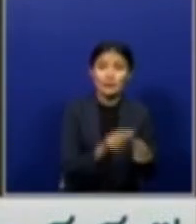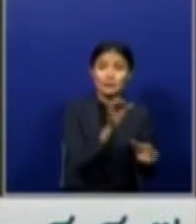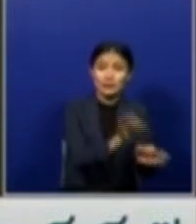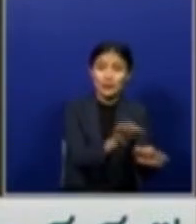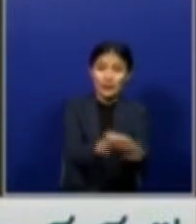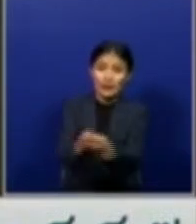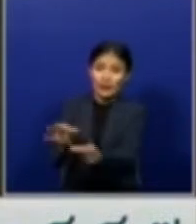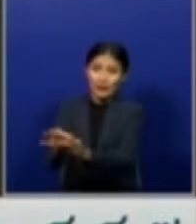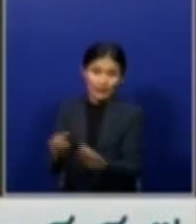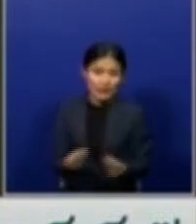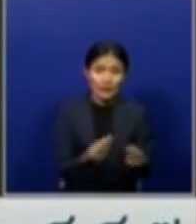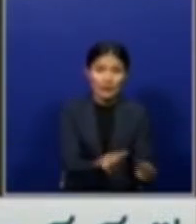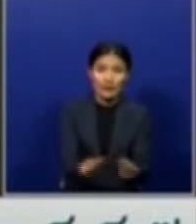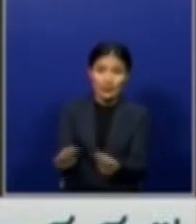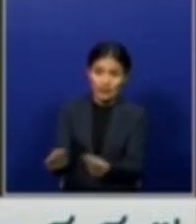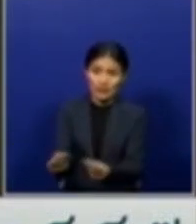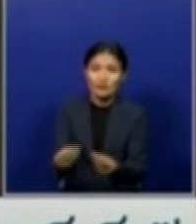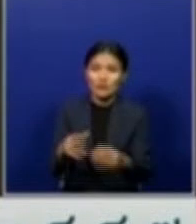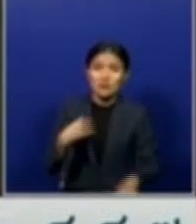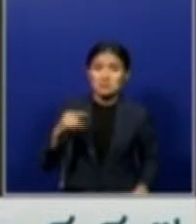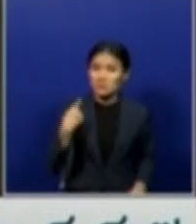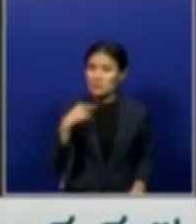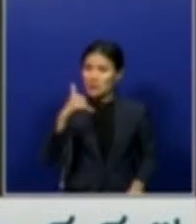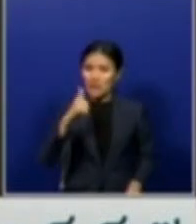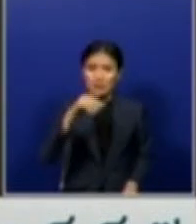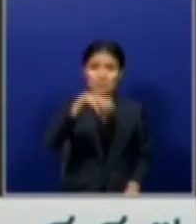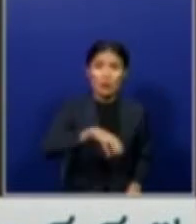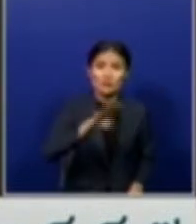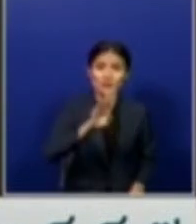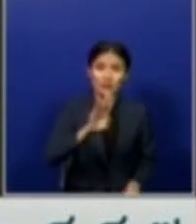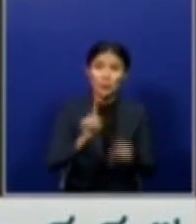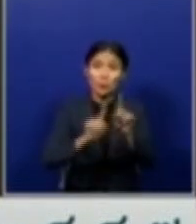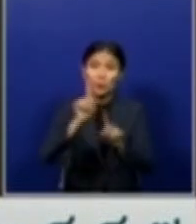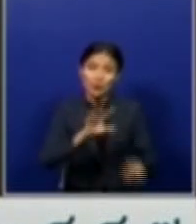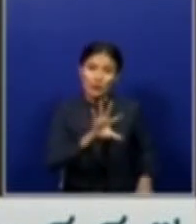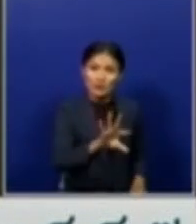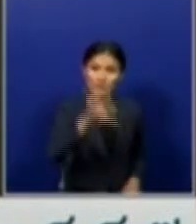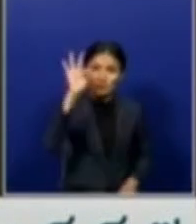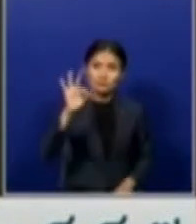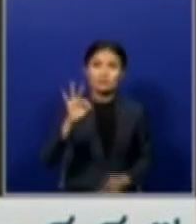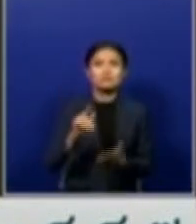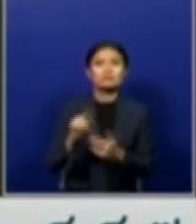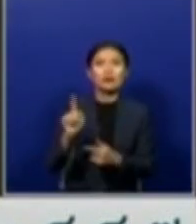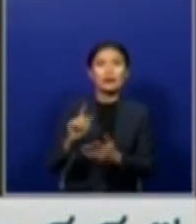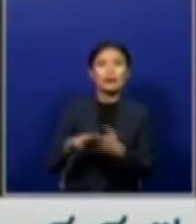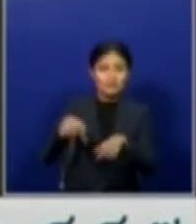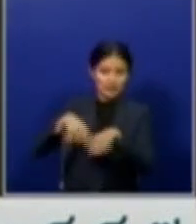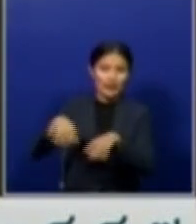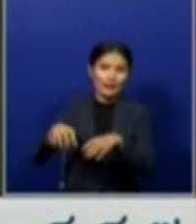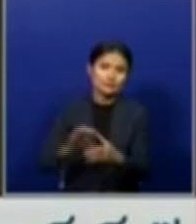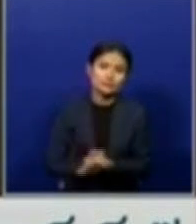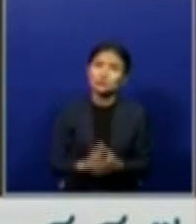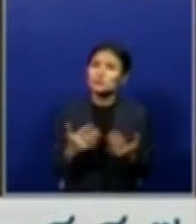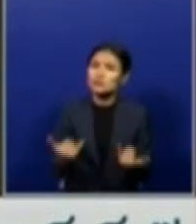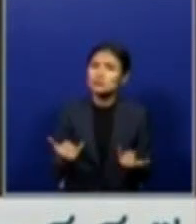พย์เพื่อมาบริหารจัดการนะครับที่เป็นห่วงคือเป็นห่วงเรื่อง conflict of interest นะครับ